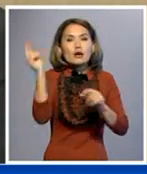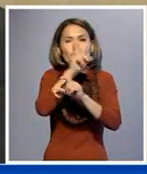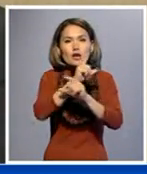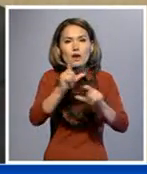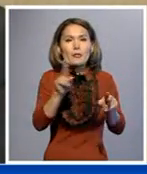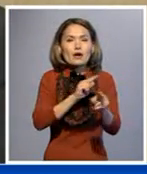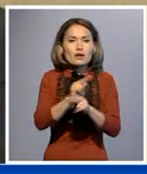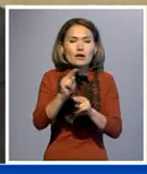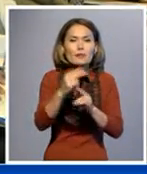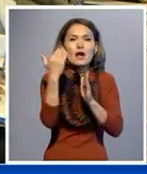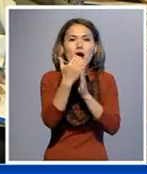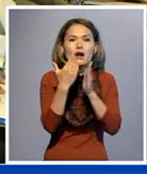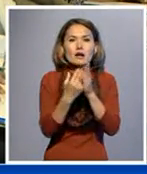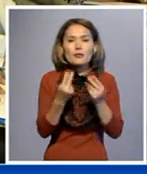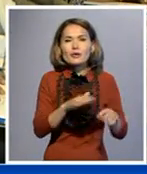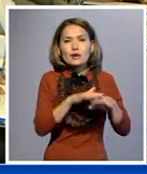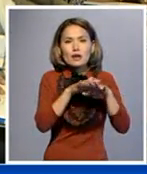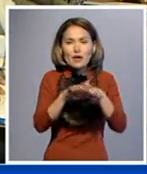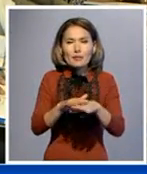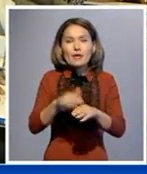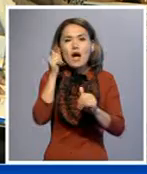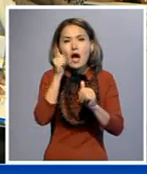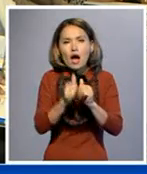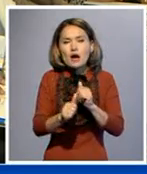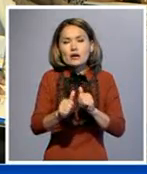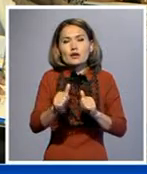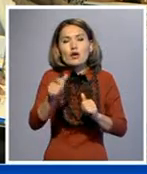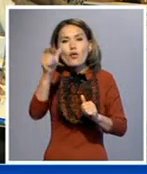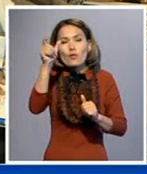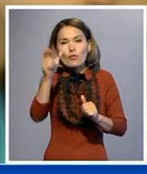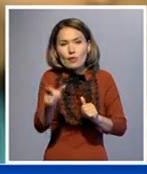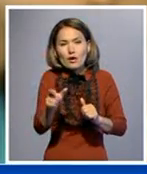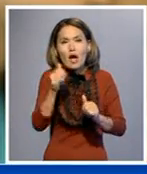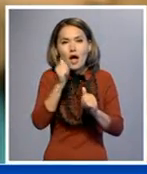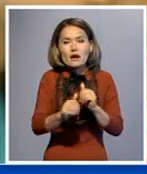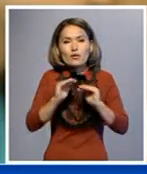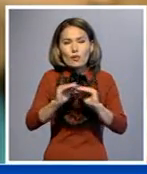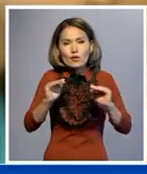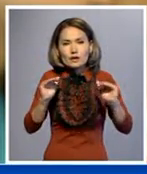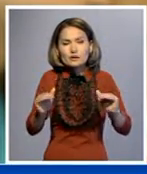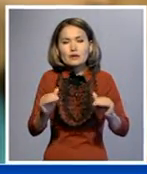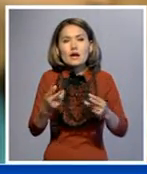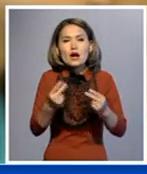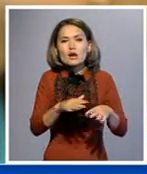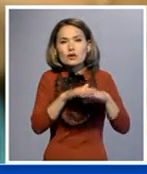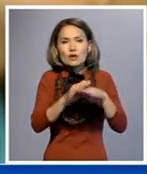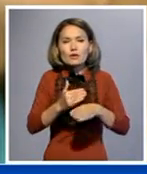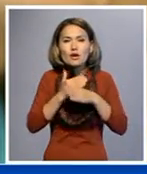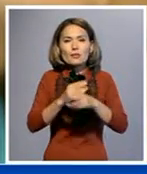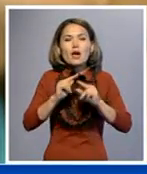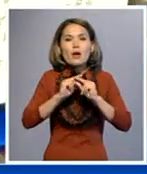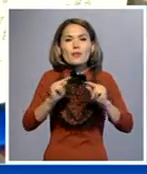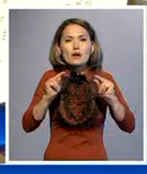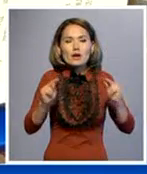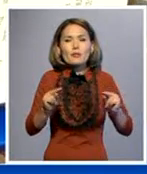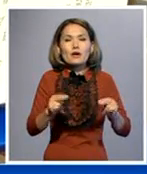беру жүйесіне қарастырылған қаражат мектепке емес, әр оқушыға жеке бөлінеді. Ал баланың оқу үлгерімі мен жеткен жетістіктері арқылы мұғалімдердің